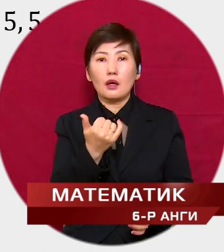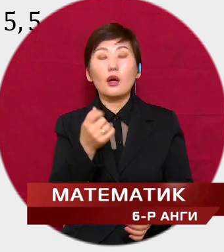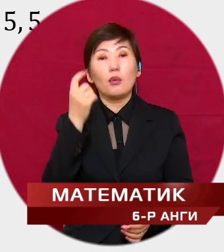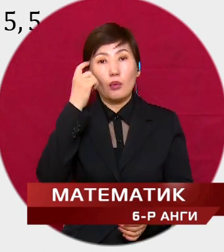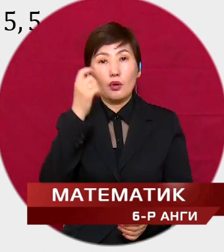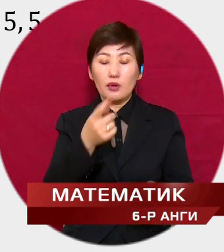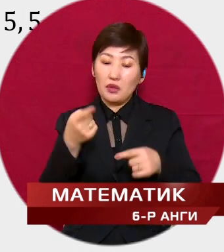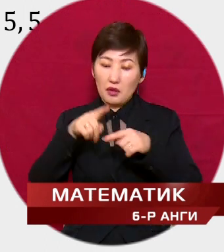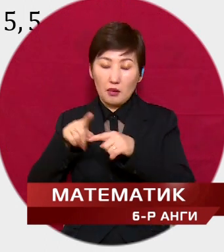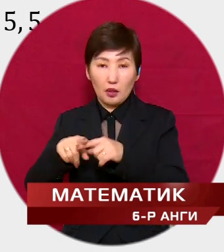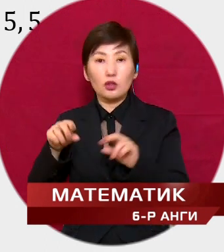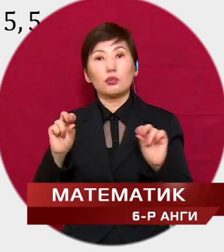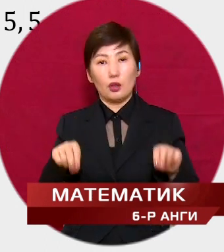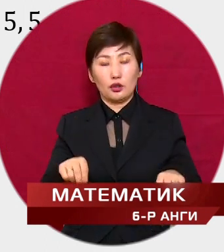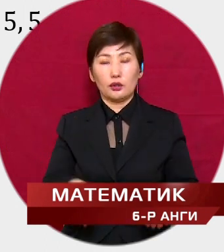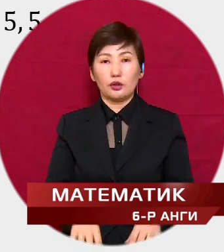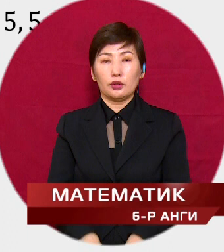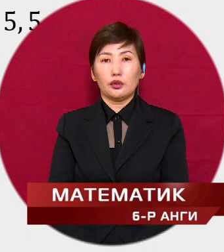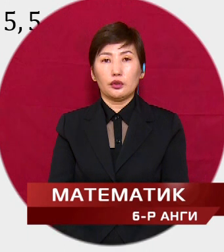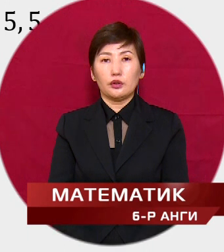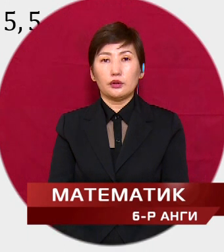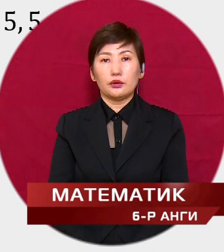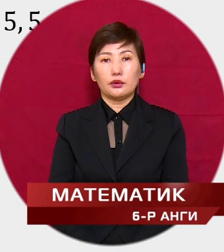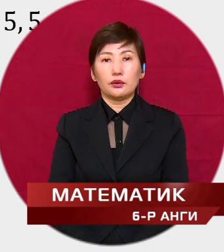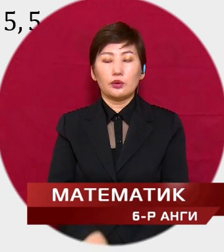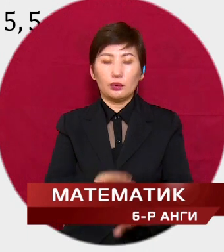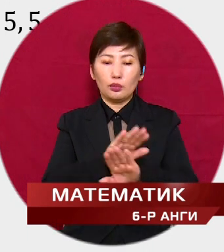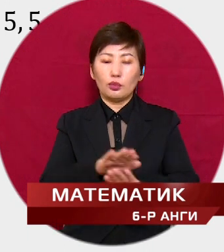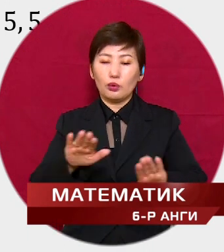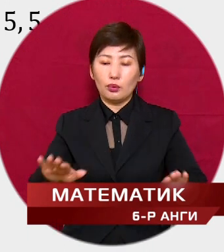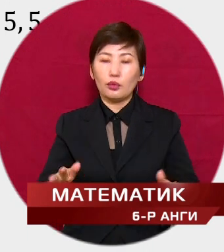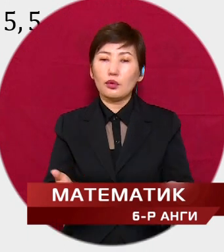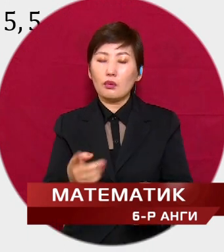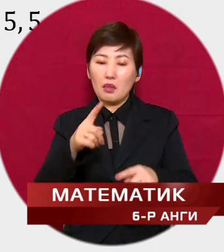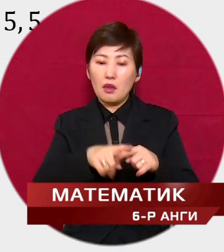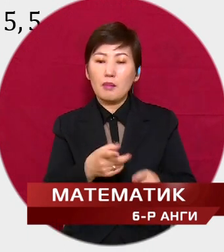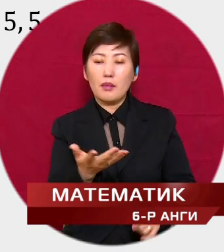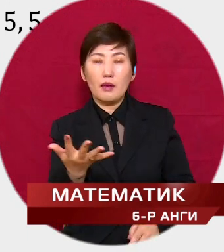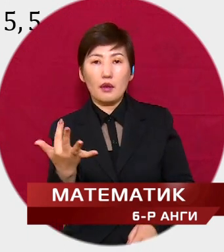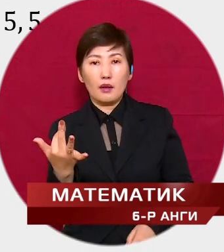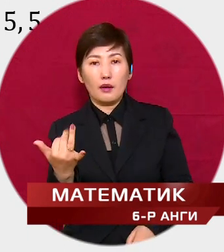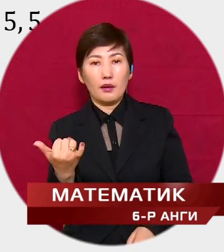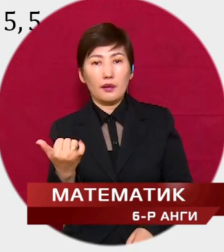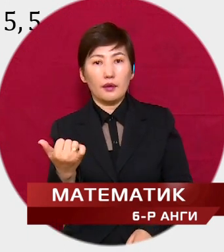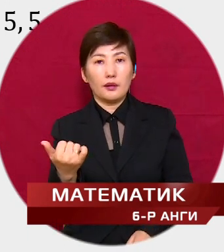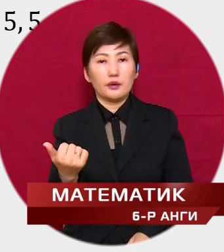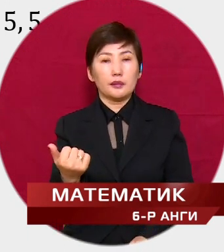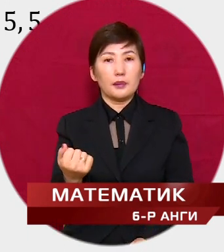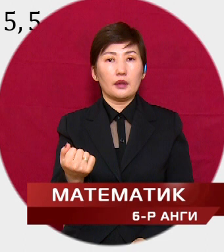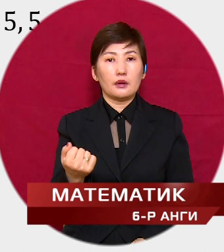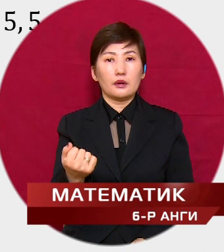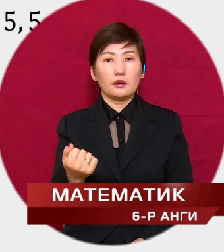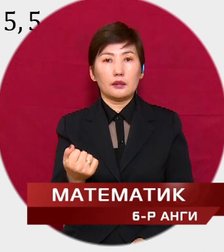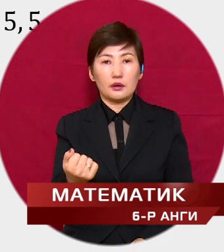тоонуудыг нэмэхэд гарч ирнэ. За ангийн сурагчдын тоо маань тэгэхээр нийтдээ 1 5 7 9 4 2